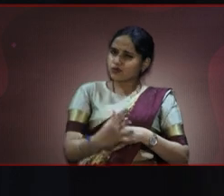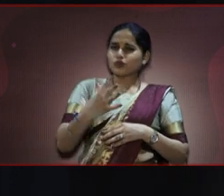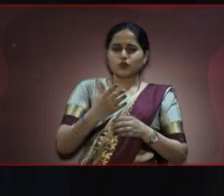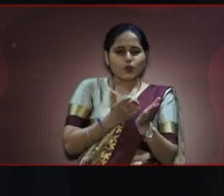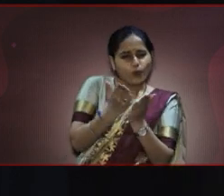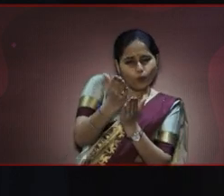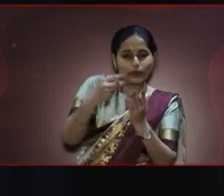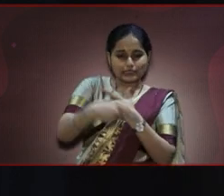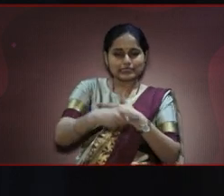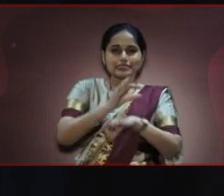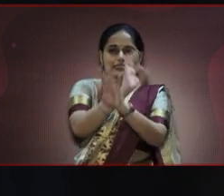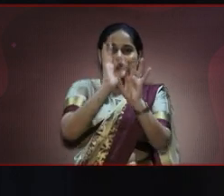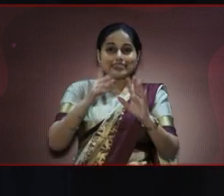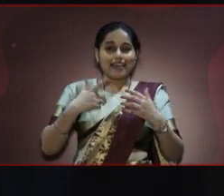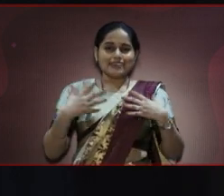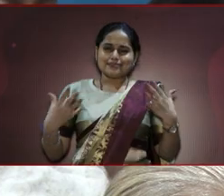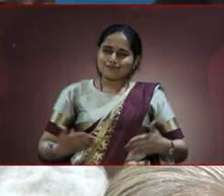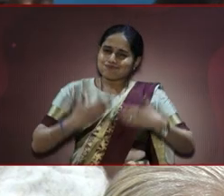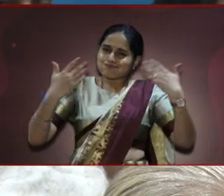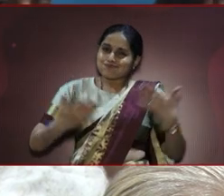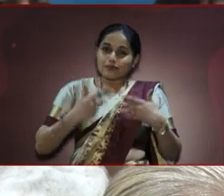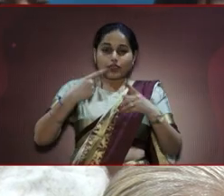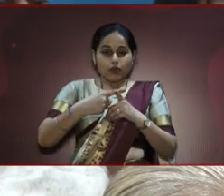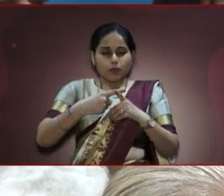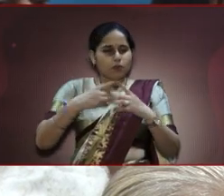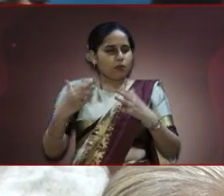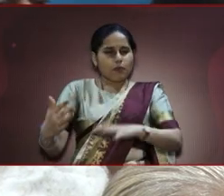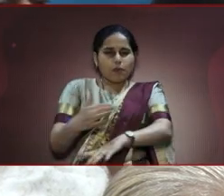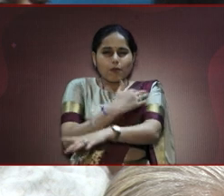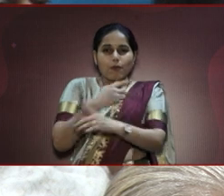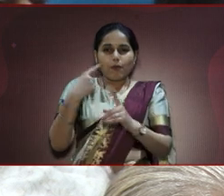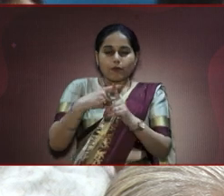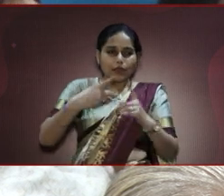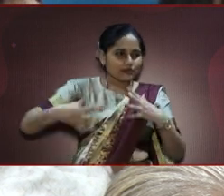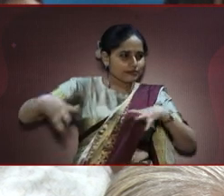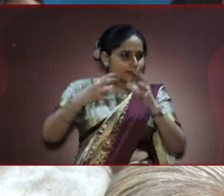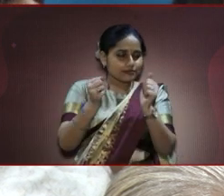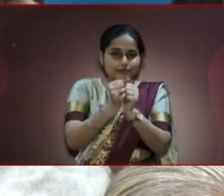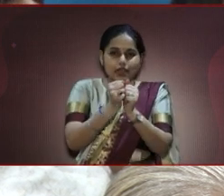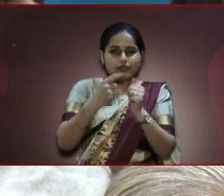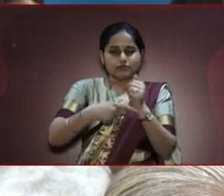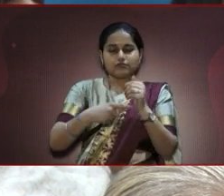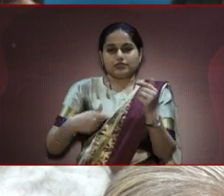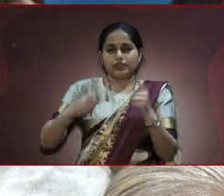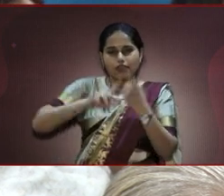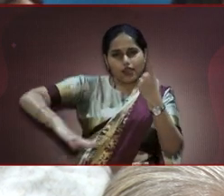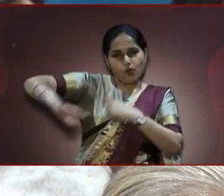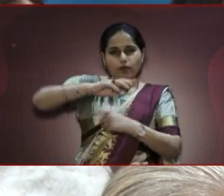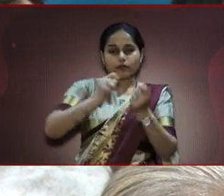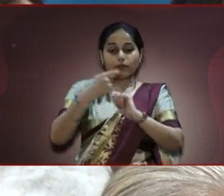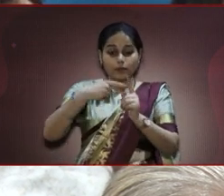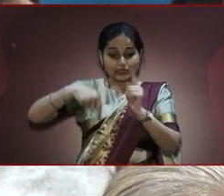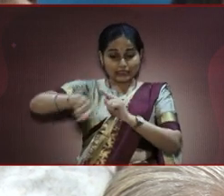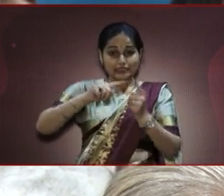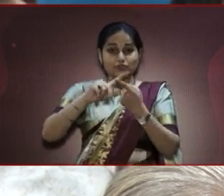करें ताकि एक उत्साह का वातावरण, उपलब्धता का वातावरण, एक सहजता का वातावरण बने और उस तरह से जो शिक्षा अर्जित होगी